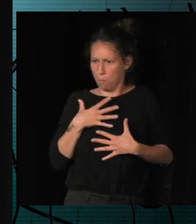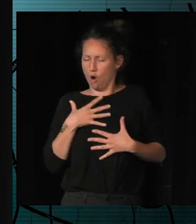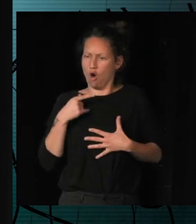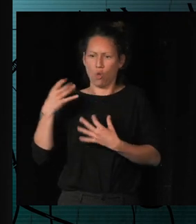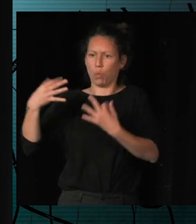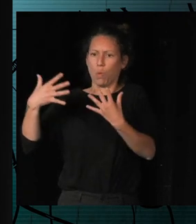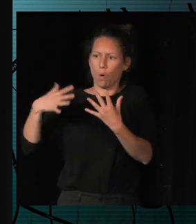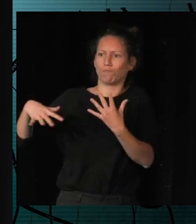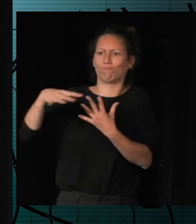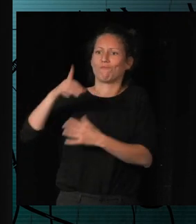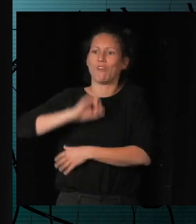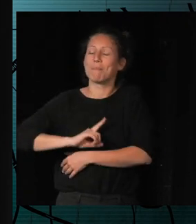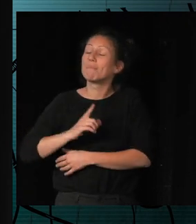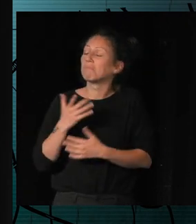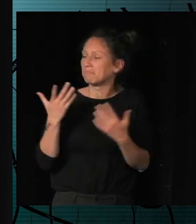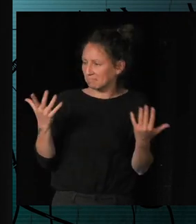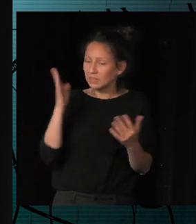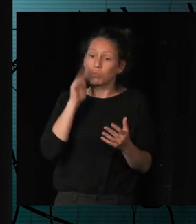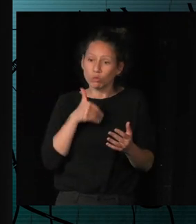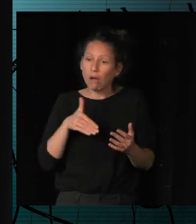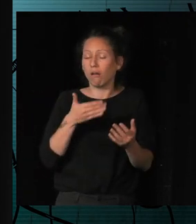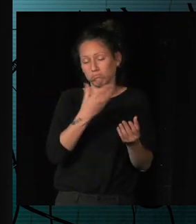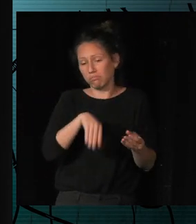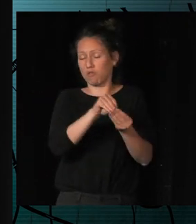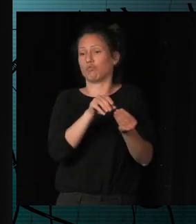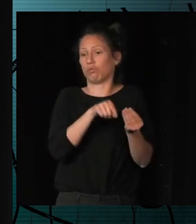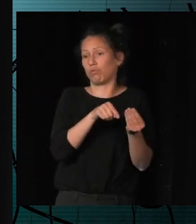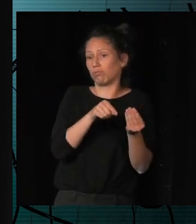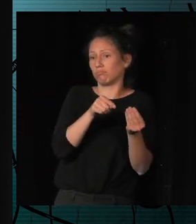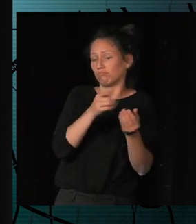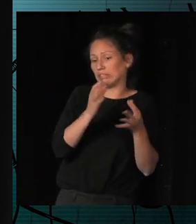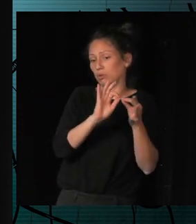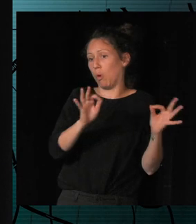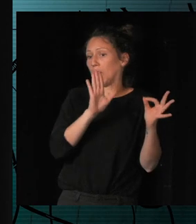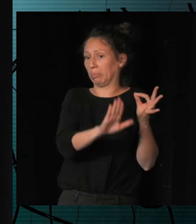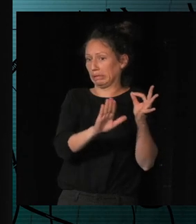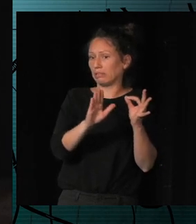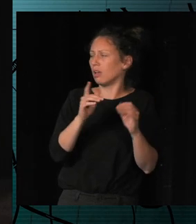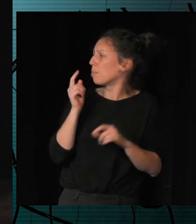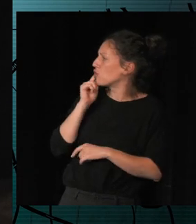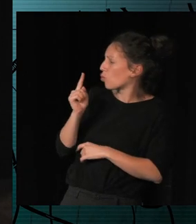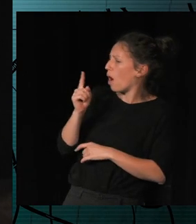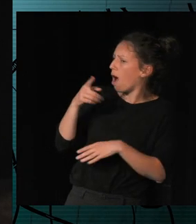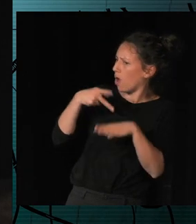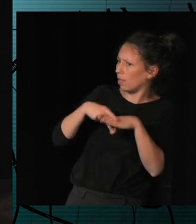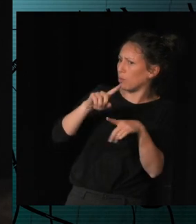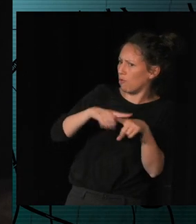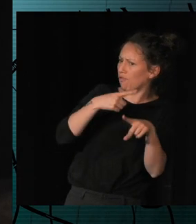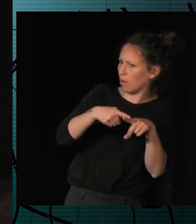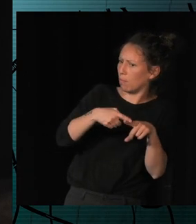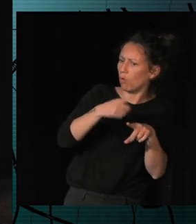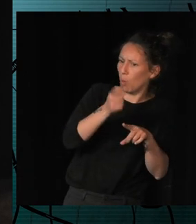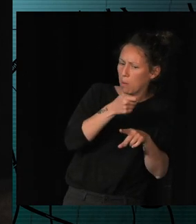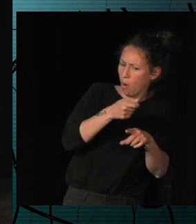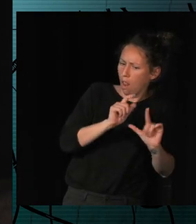du coup ils ont un peu rajouté ça là-dessus avec des root euh qui doit être présent quand même au début et à la fin du film père ouais ouais